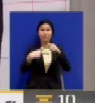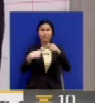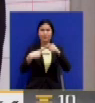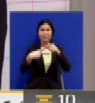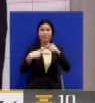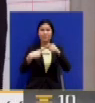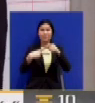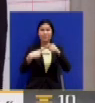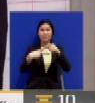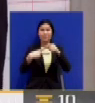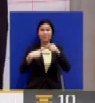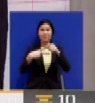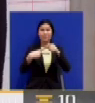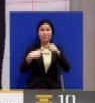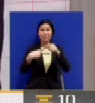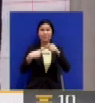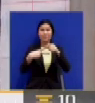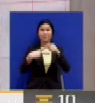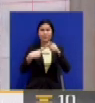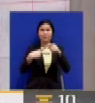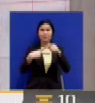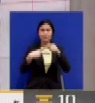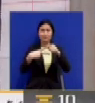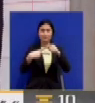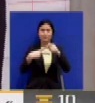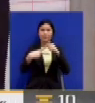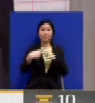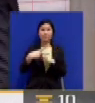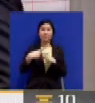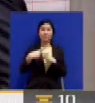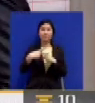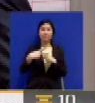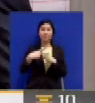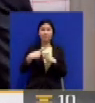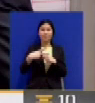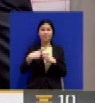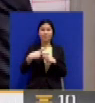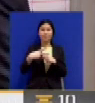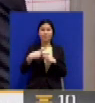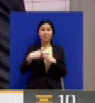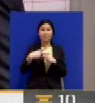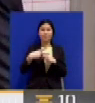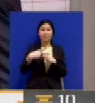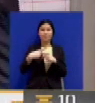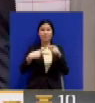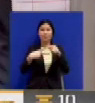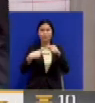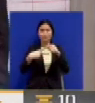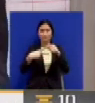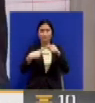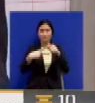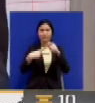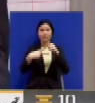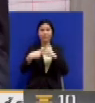มคิดไงใช่ไหมกับพรรคประชารัฐไงเขาบอกให้เฮ้ย3ลุงมันต้องอยู่ในพรรคประชารัฐสิคุณจะมา คุ ณจะ มา พิเศษได้ยังไ